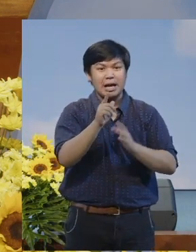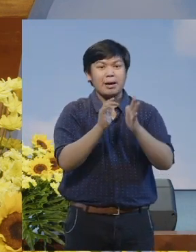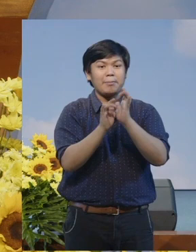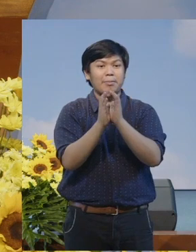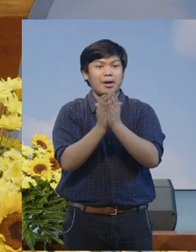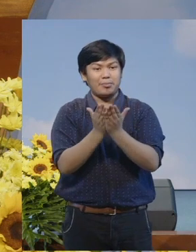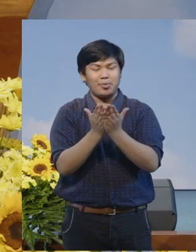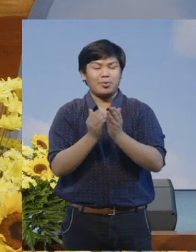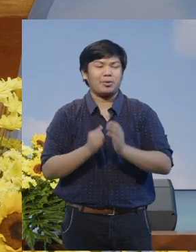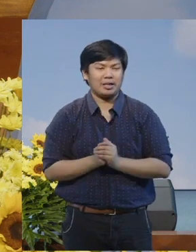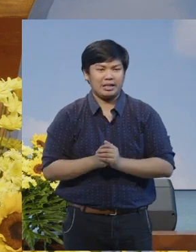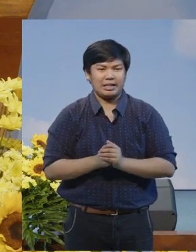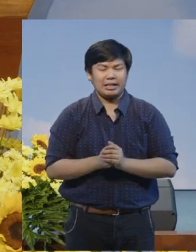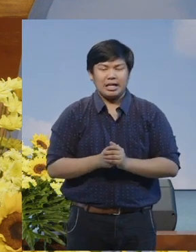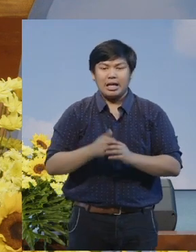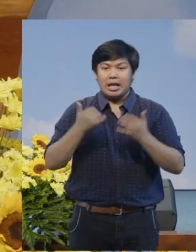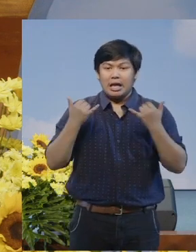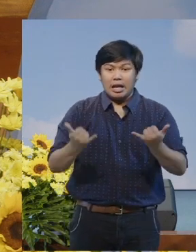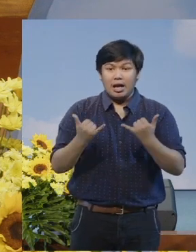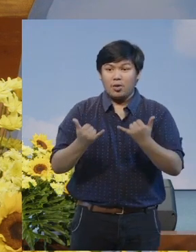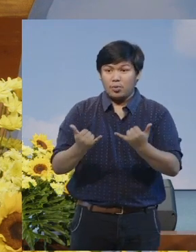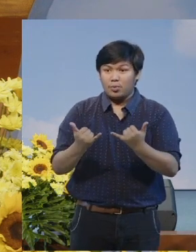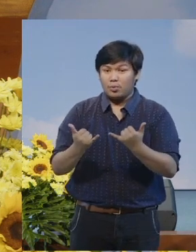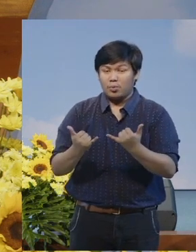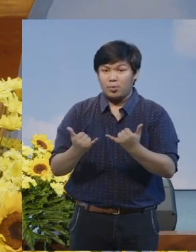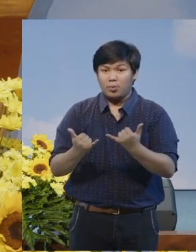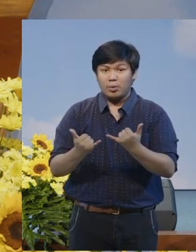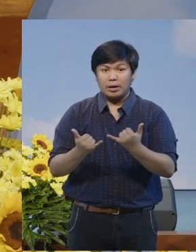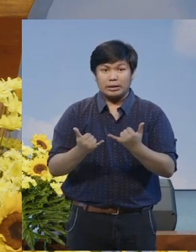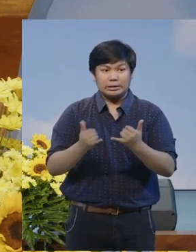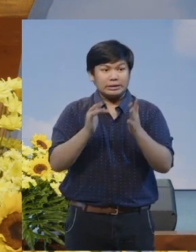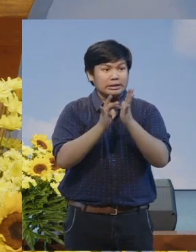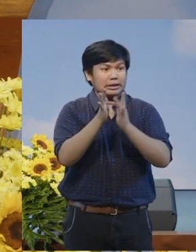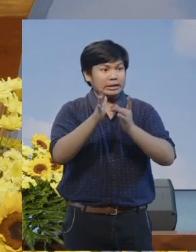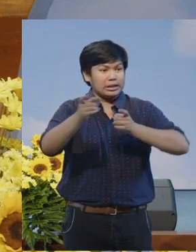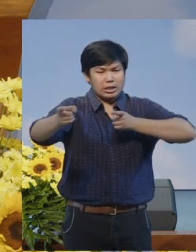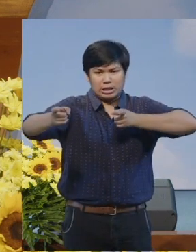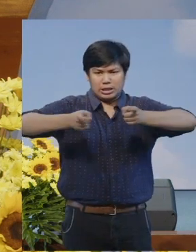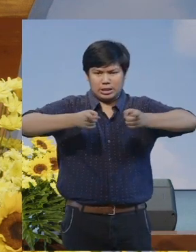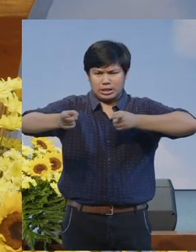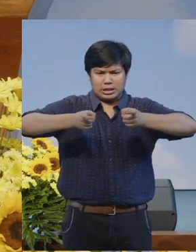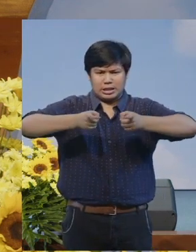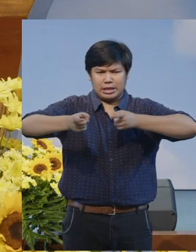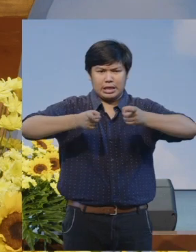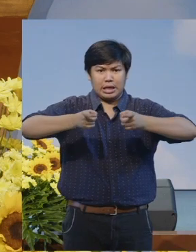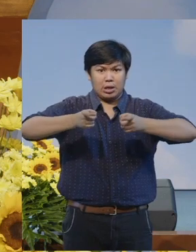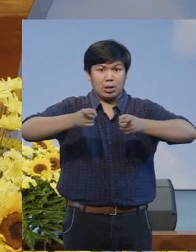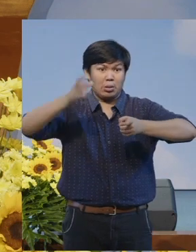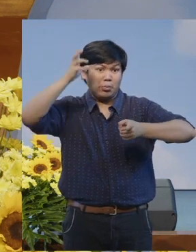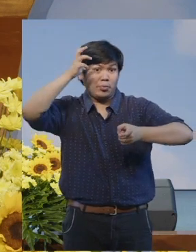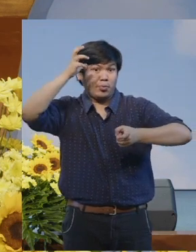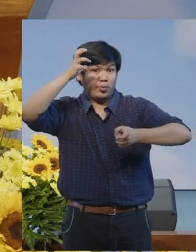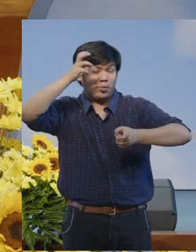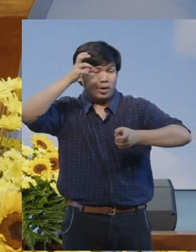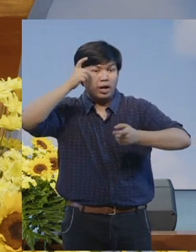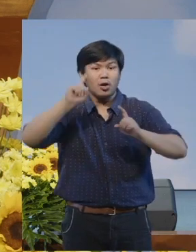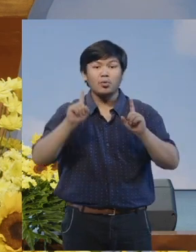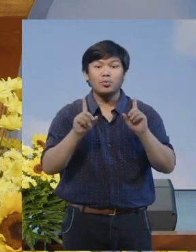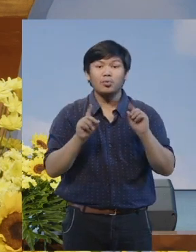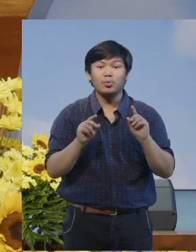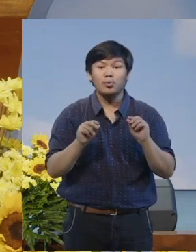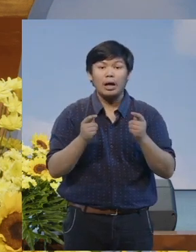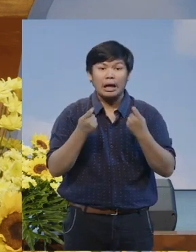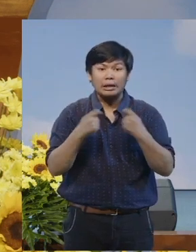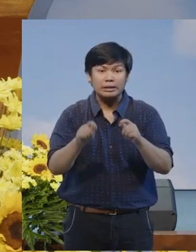and 3. Siya po ay maghahari at susubukan ng Diablo at ng kanyang mga